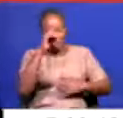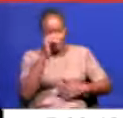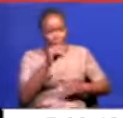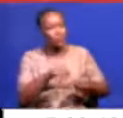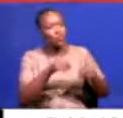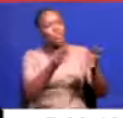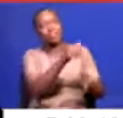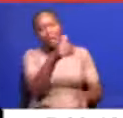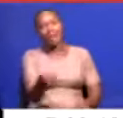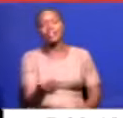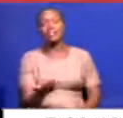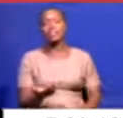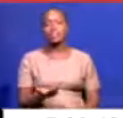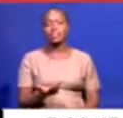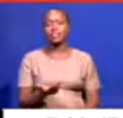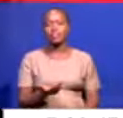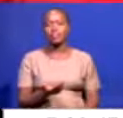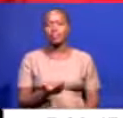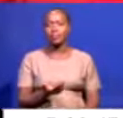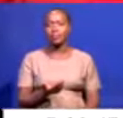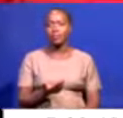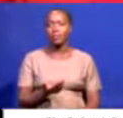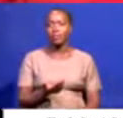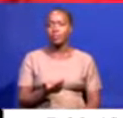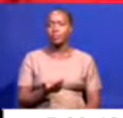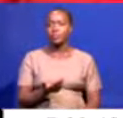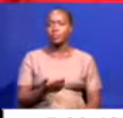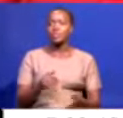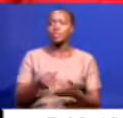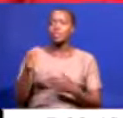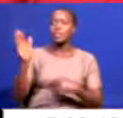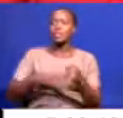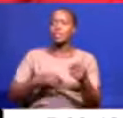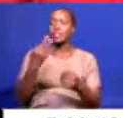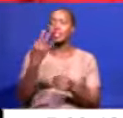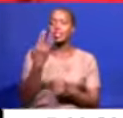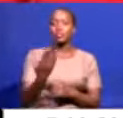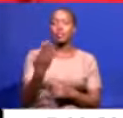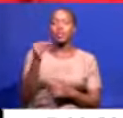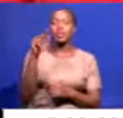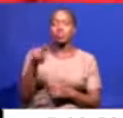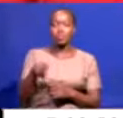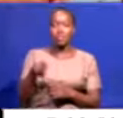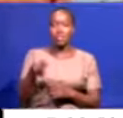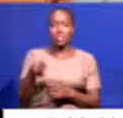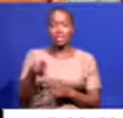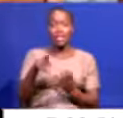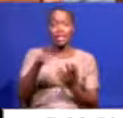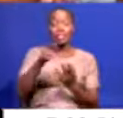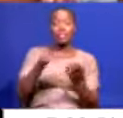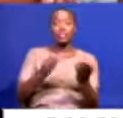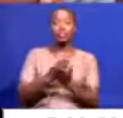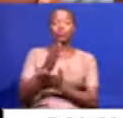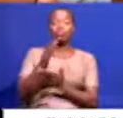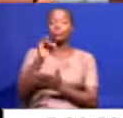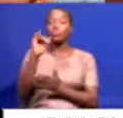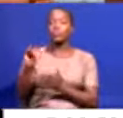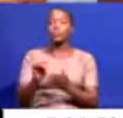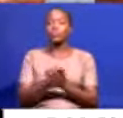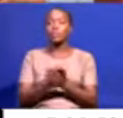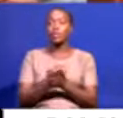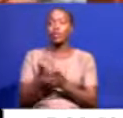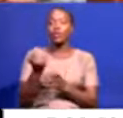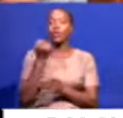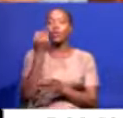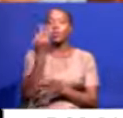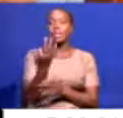tupatie wengine. Miongoni mwa zaidi ya wabunge 34 waliochaguliwa kupitia tiketi ya chama cha Jubilee, ni watatu tu